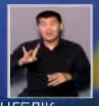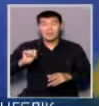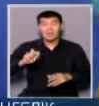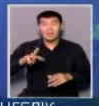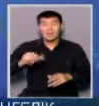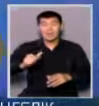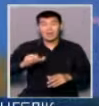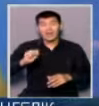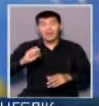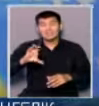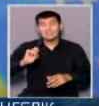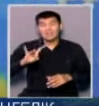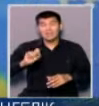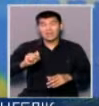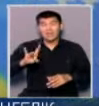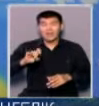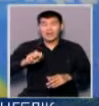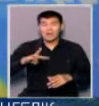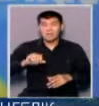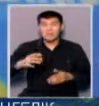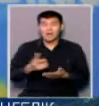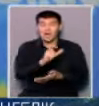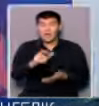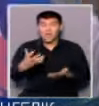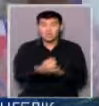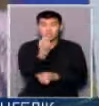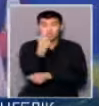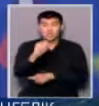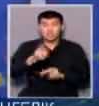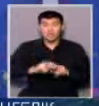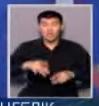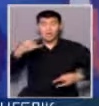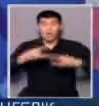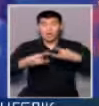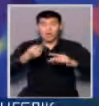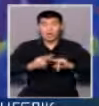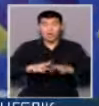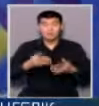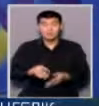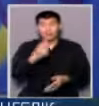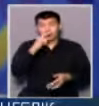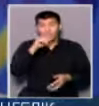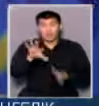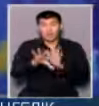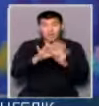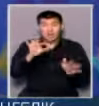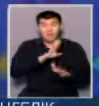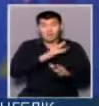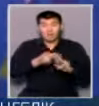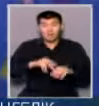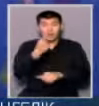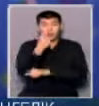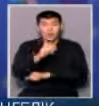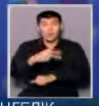Диаров, Аслан Мұхамбетов және Рамил Утегуловтар. Айта кетейік, жеңімпаздар тікелей эфирде кездейсоқ сандар генератор арқылы анықталды. Ұтыс